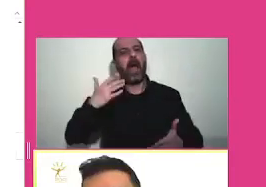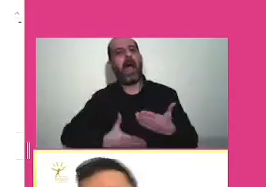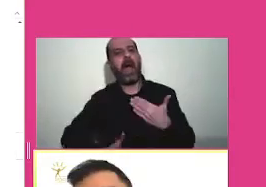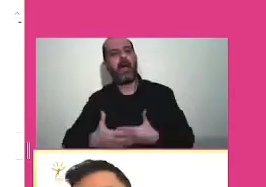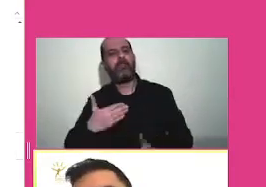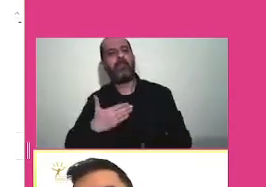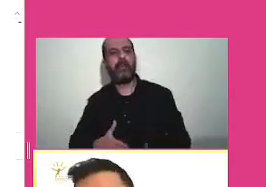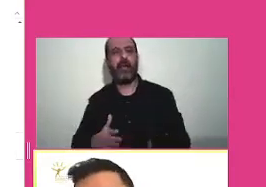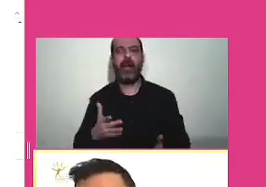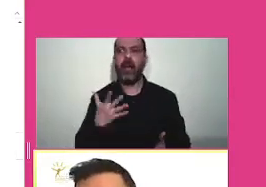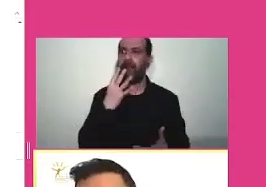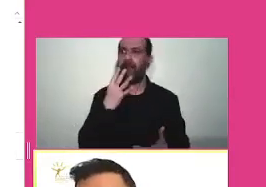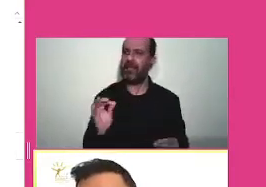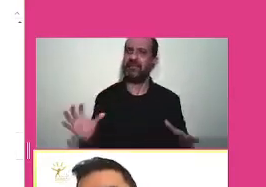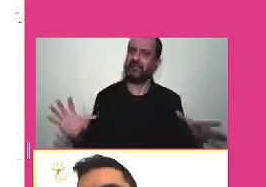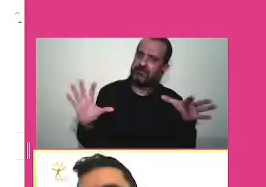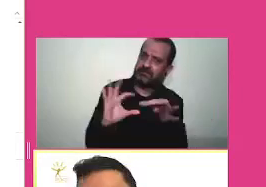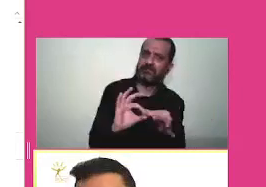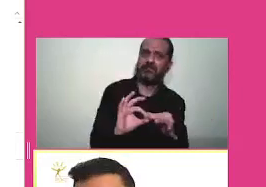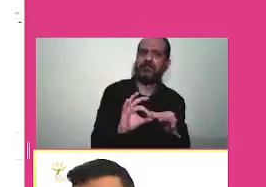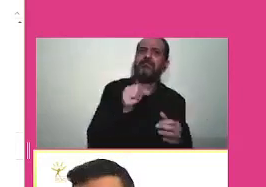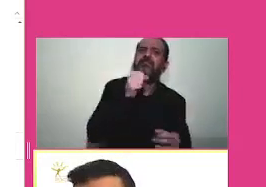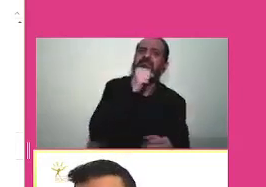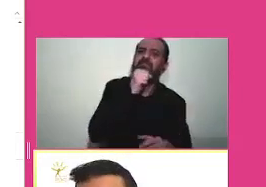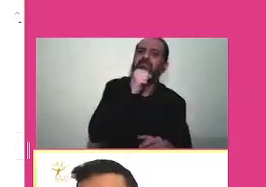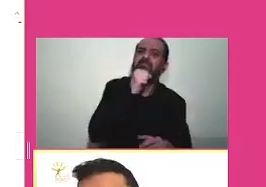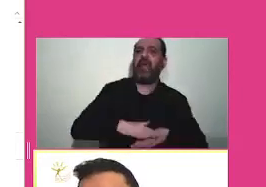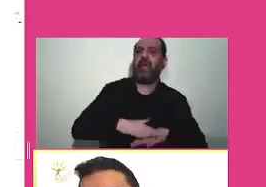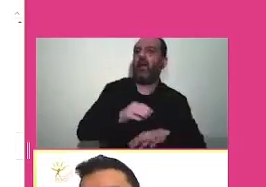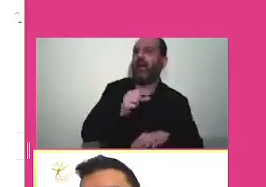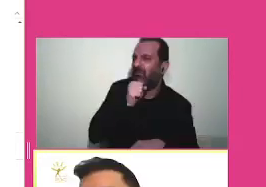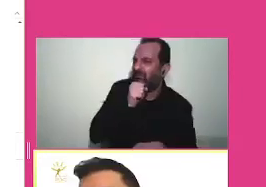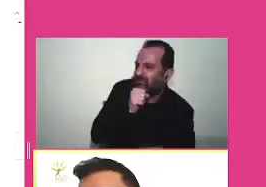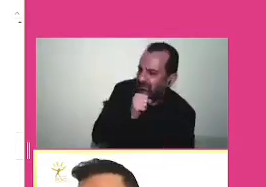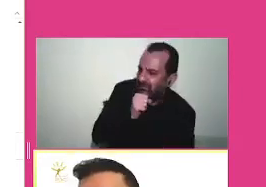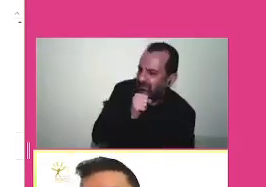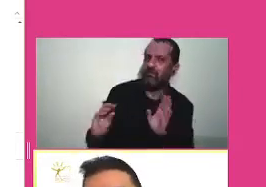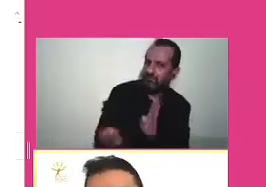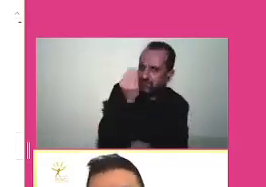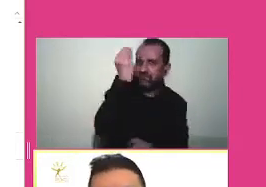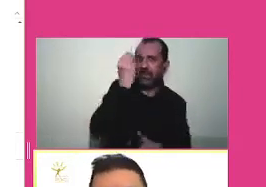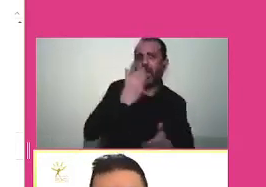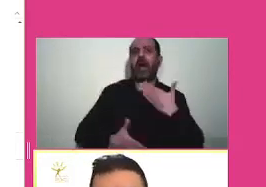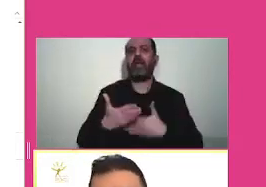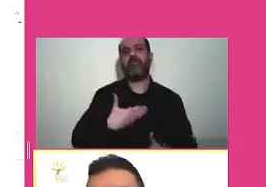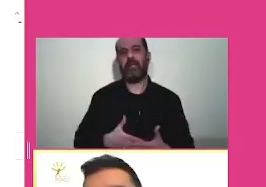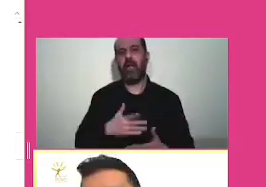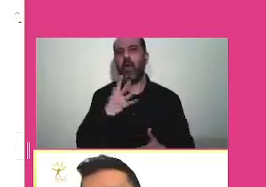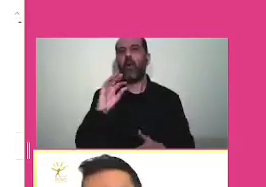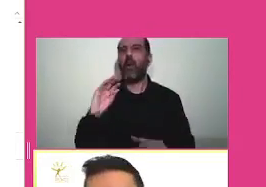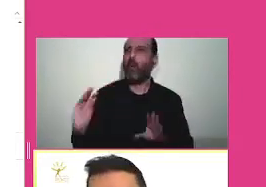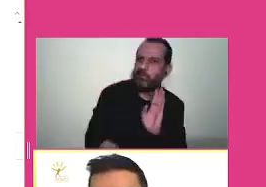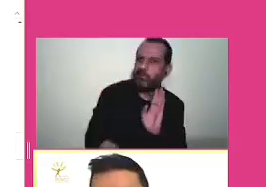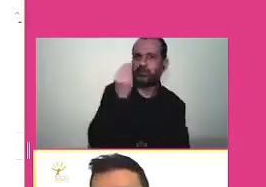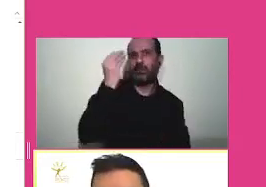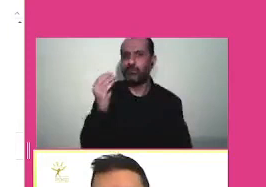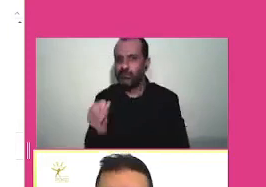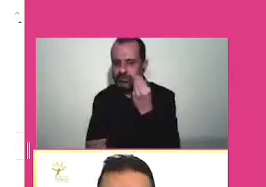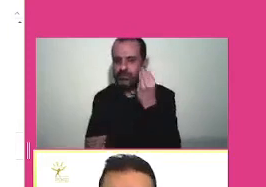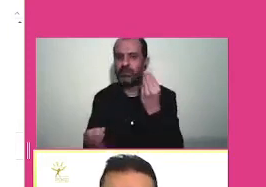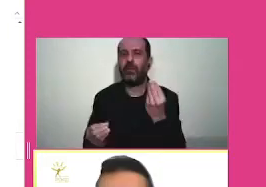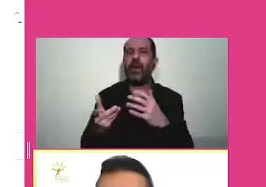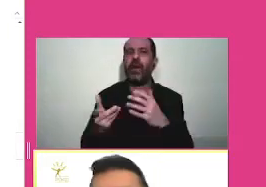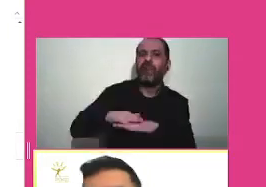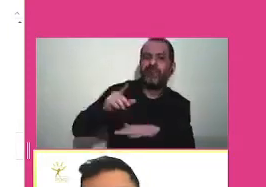είναι κάτι που είναι αλληλένδετο με τη γύρανση. Δηλαδή πολλά προβλήματα που παρουσιάζονται έχουν να κάνουν με τη γύρανση και όχι τόσο ότι είναι κάτι